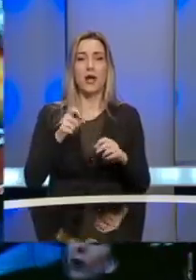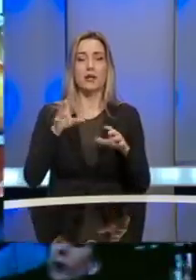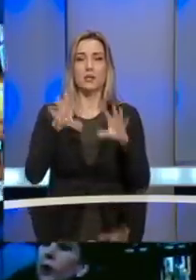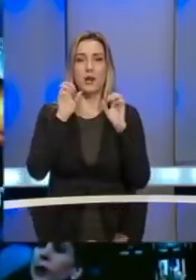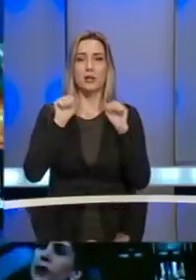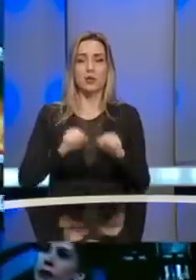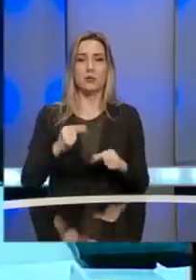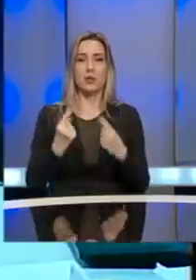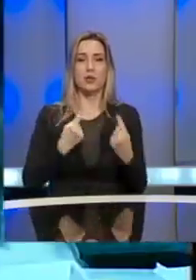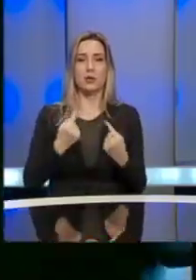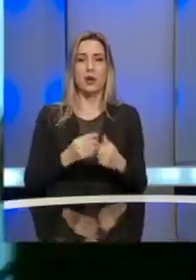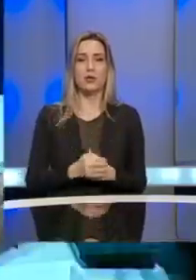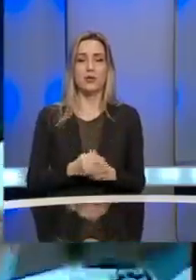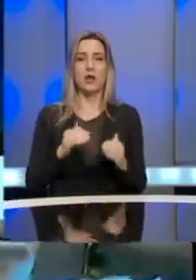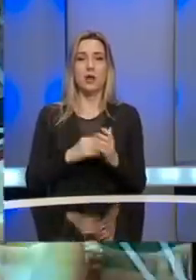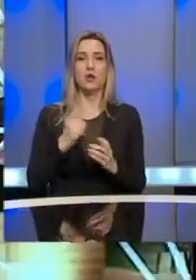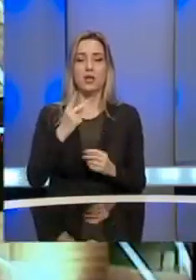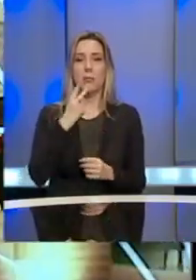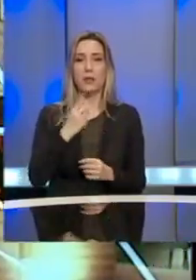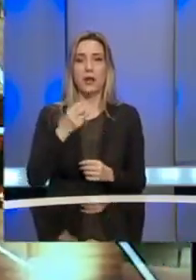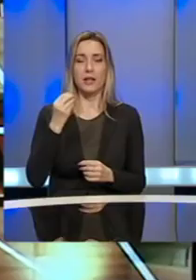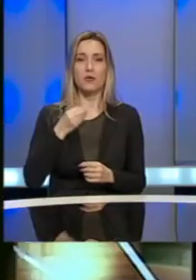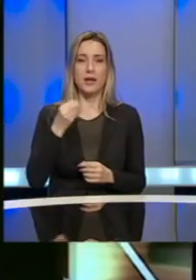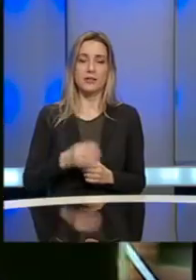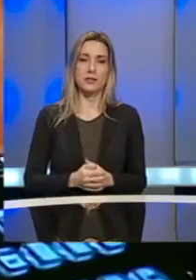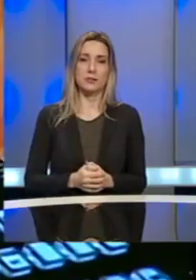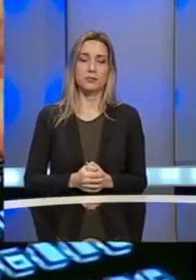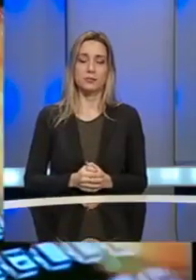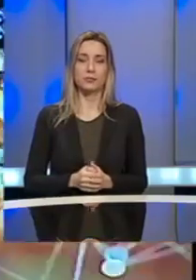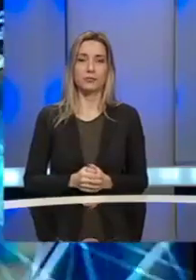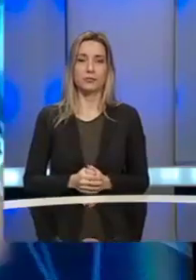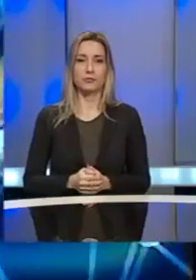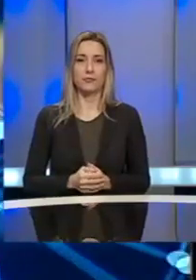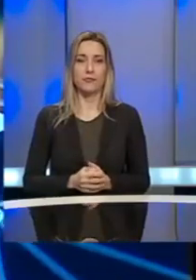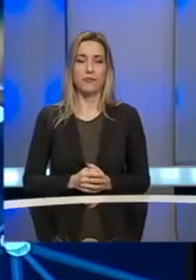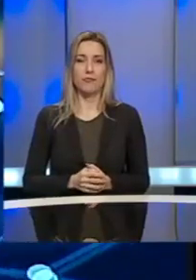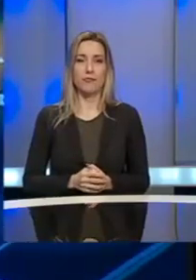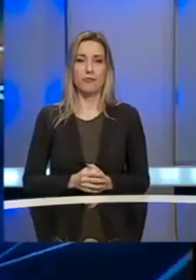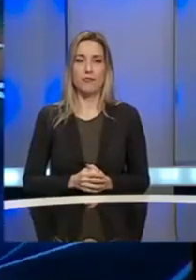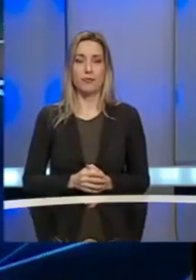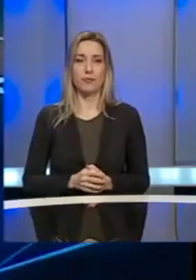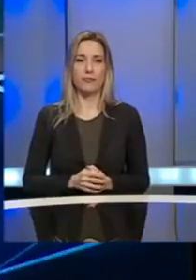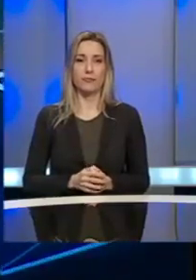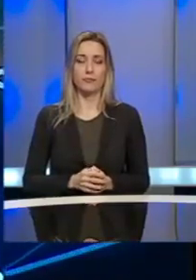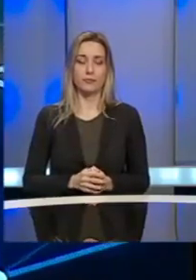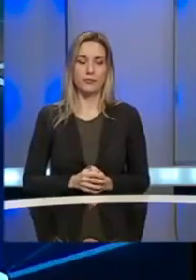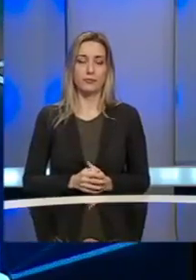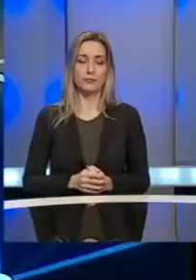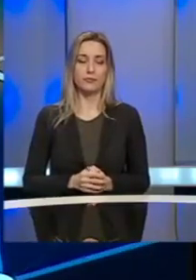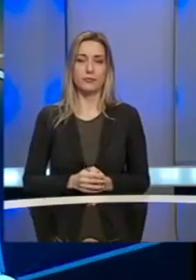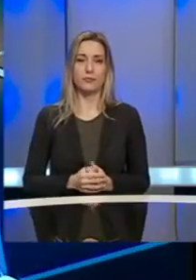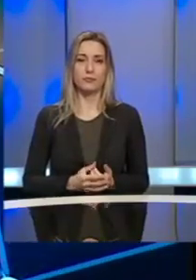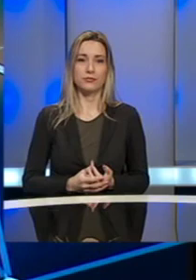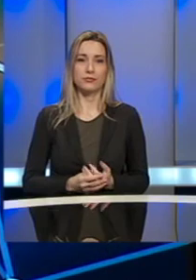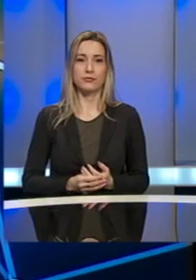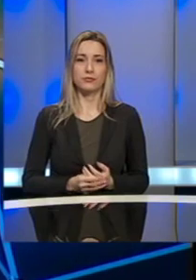ozbiljnost situacije. Još jedan pregled vijesti iz deska BHT1 sa Gordanom Dragutinović-Mutić i nakon toga smo ponovo sa vama.